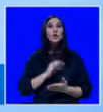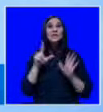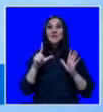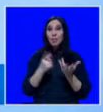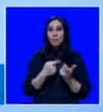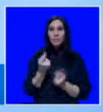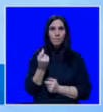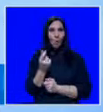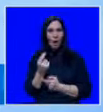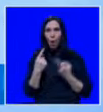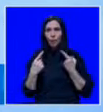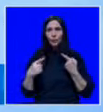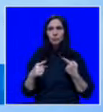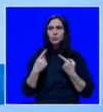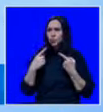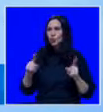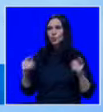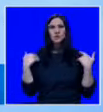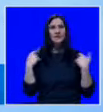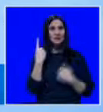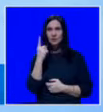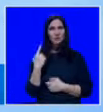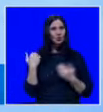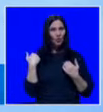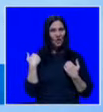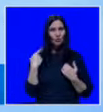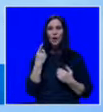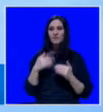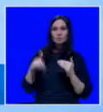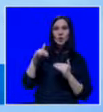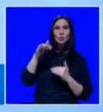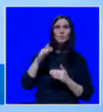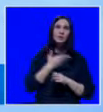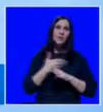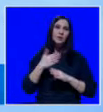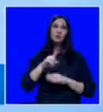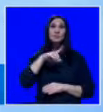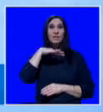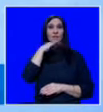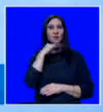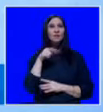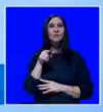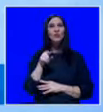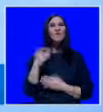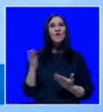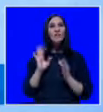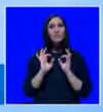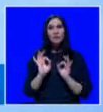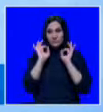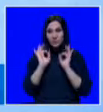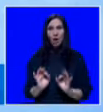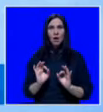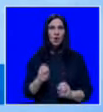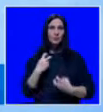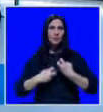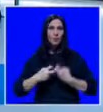другите, от някои други университети за един студент, тогава ти трупаш непрекъснато недостиг. Това е такъв сериозен